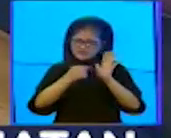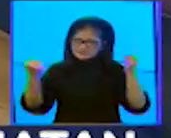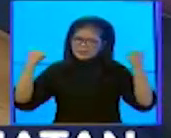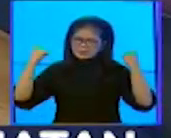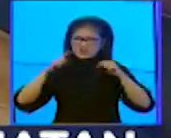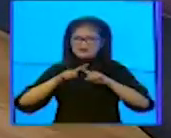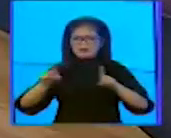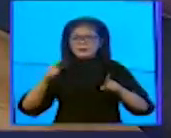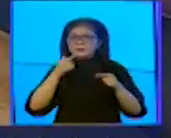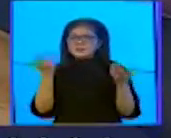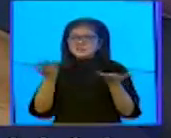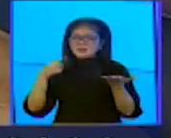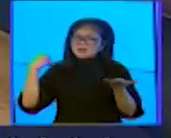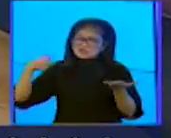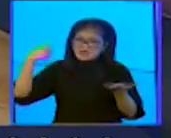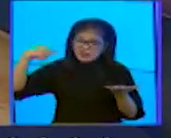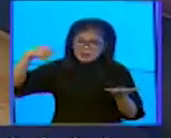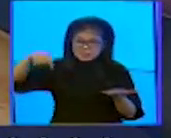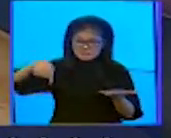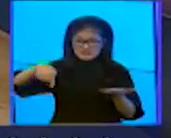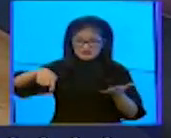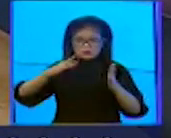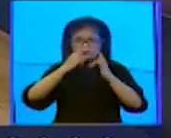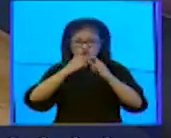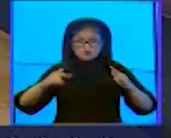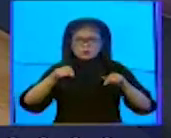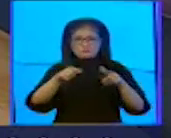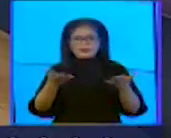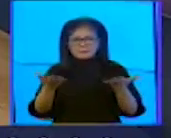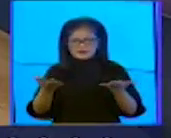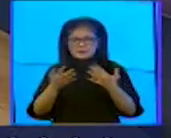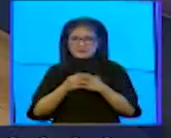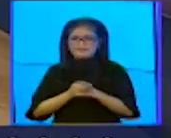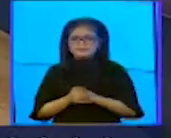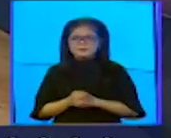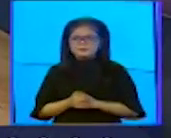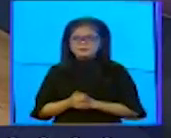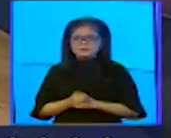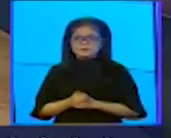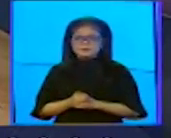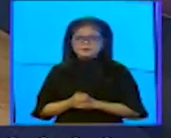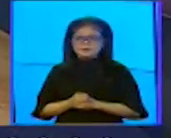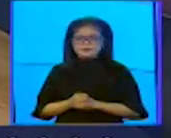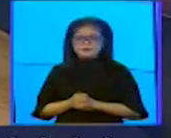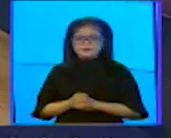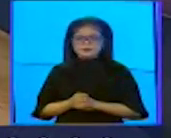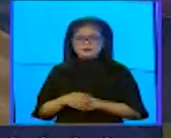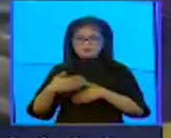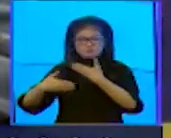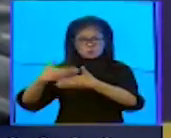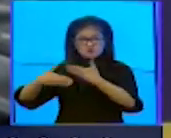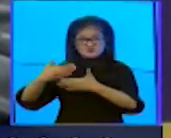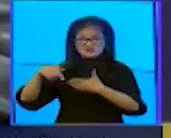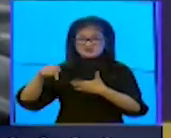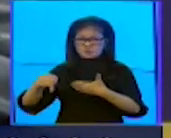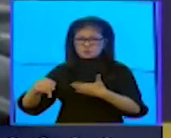yang diterapkan oleh santri-santri di pondok pesantren? Iya, jadi proses yang kita lakukan sejak mereka kita terima masuk kembali,